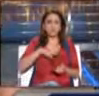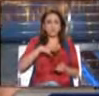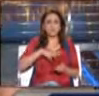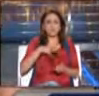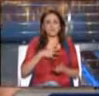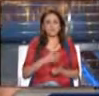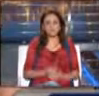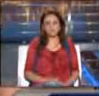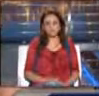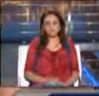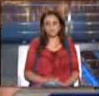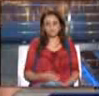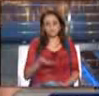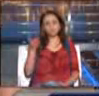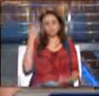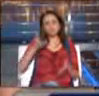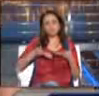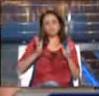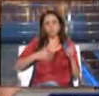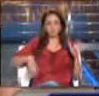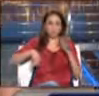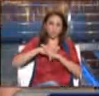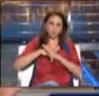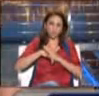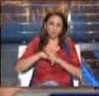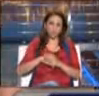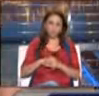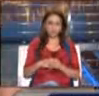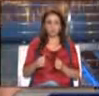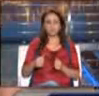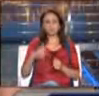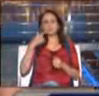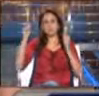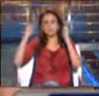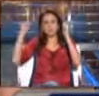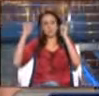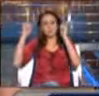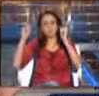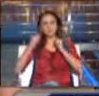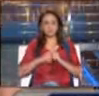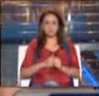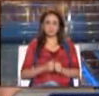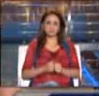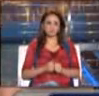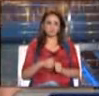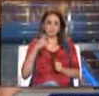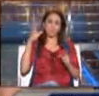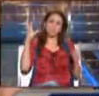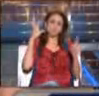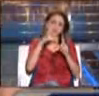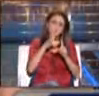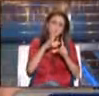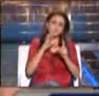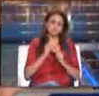ان انا يعني حصل ماتش كوره ما بين التراس والتراس، فمجموعه راحت هجمت